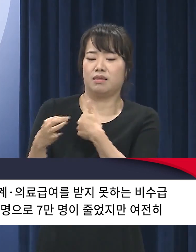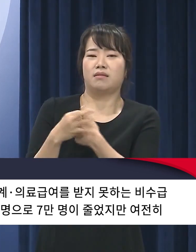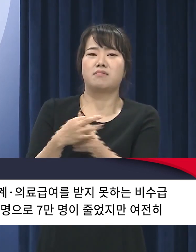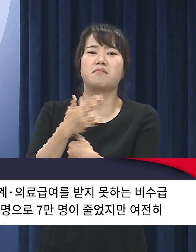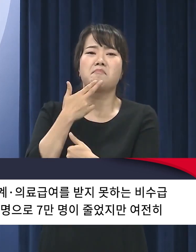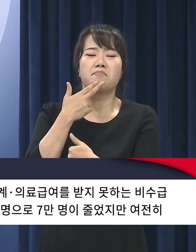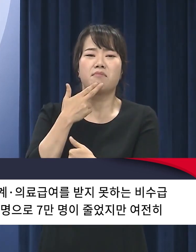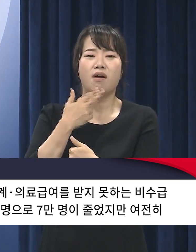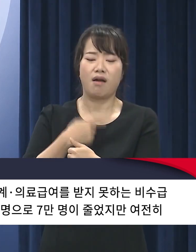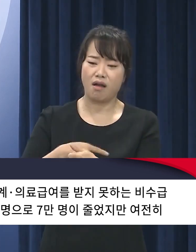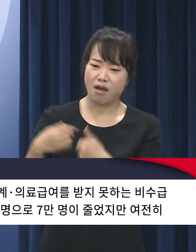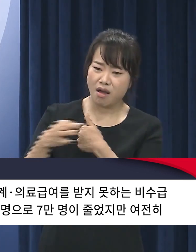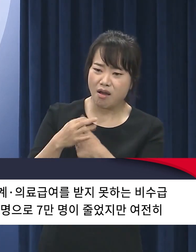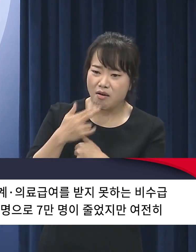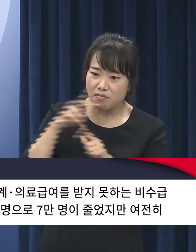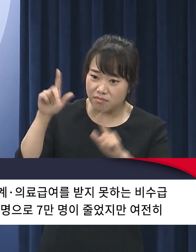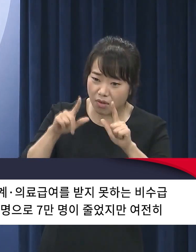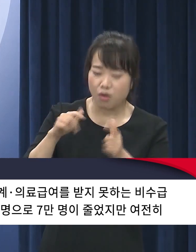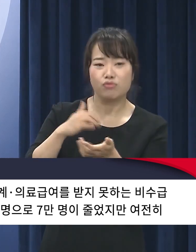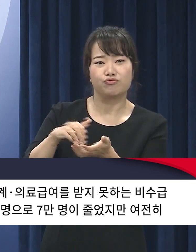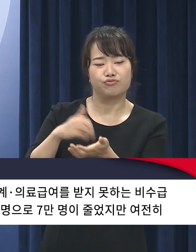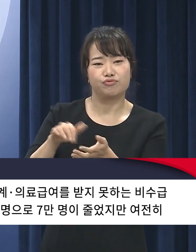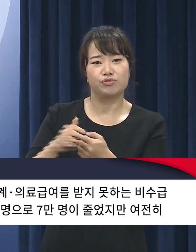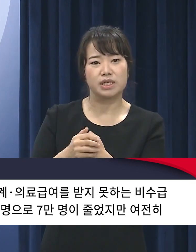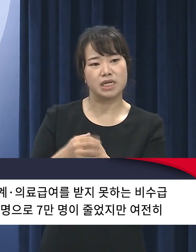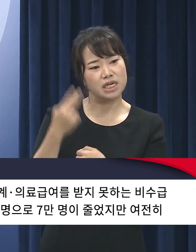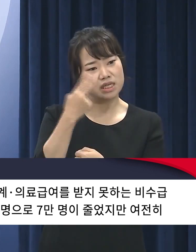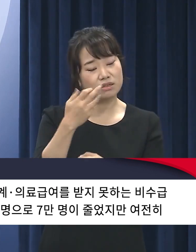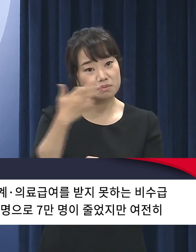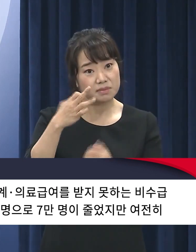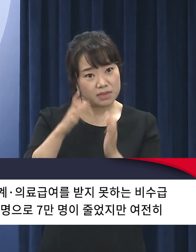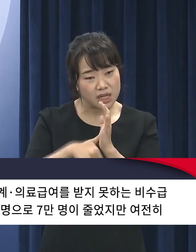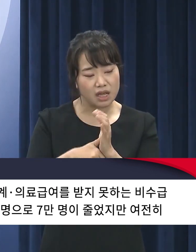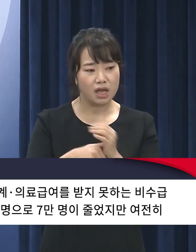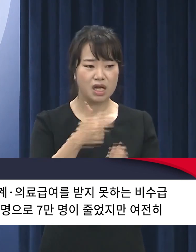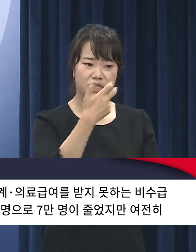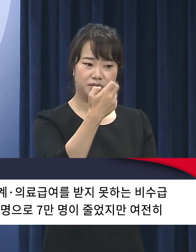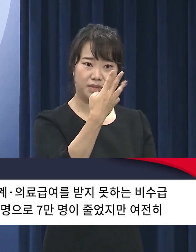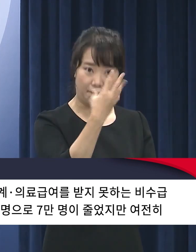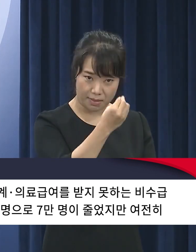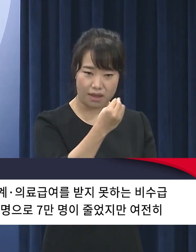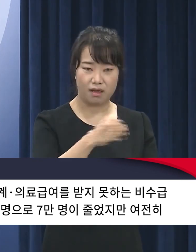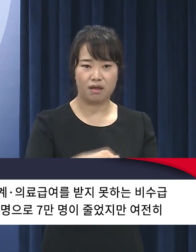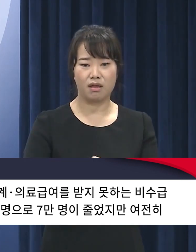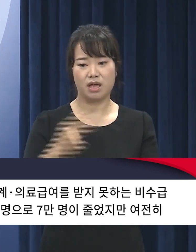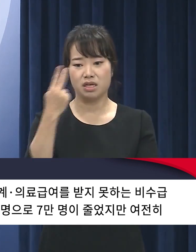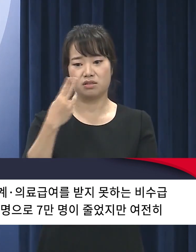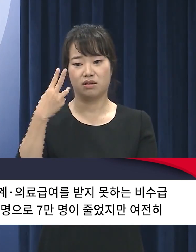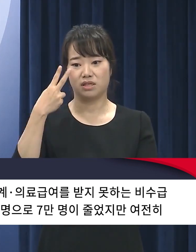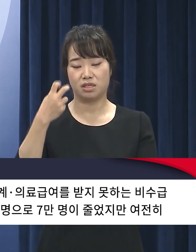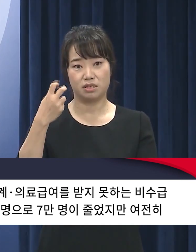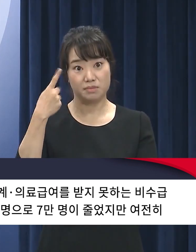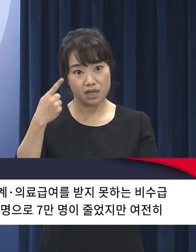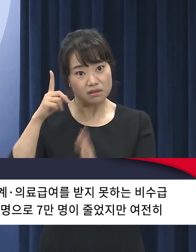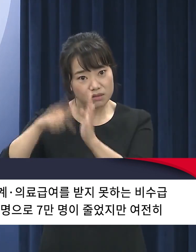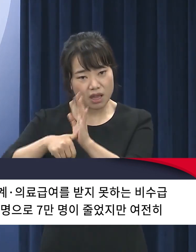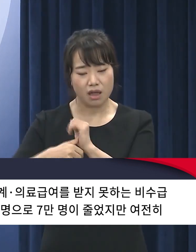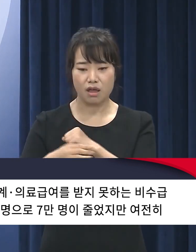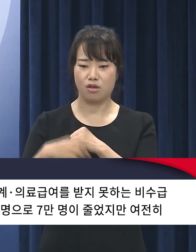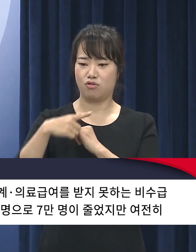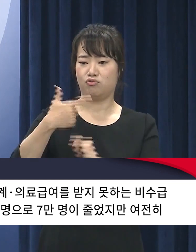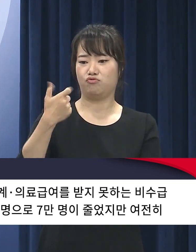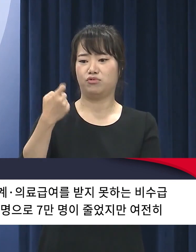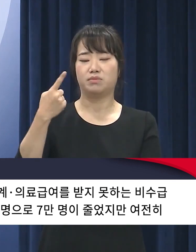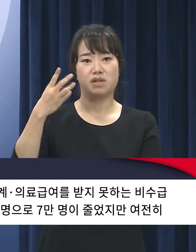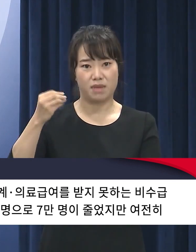받지 못하는 비수급 빈곤층의 규모는 2018년 73만 명에서 2021년 66만